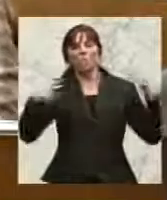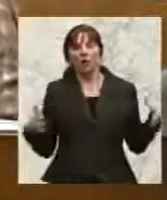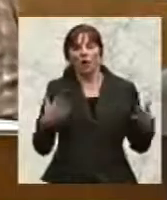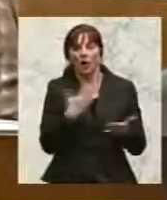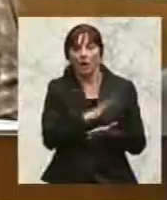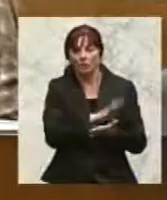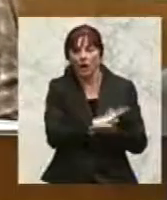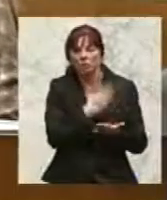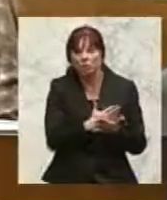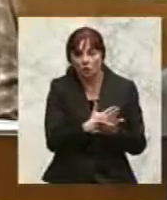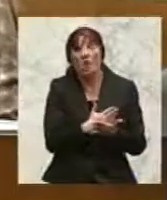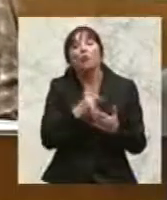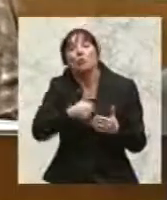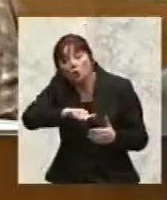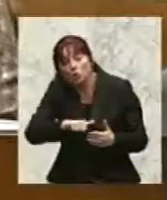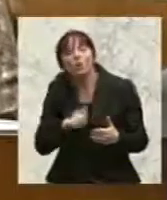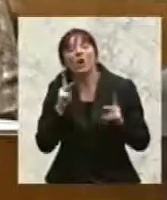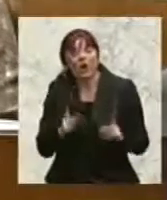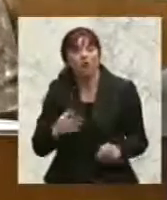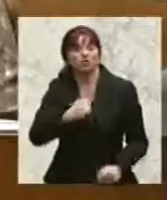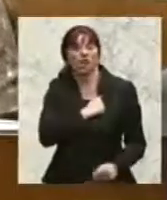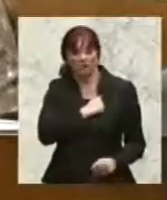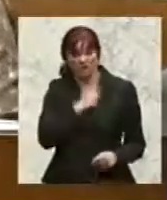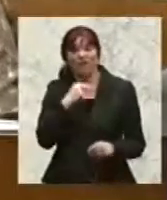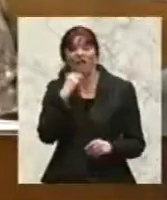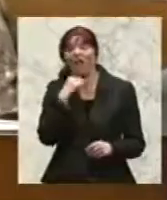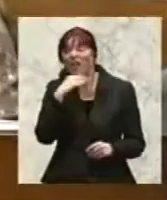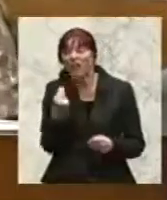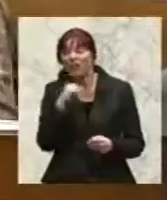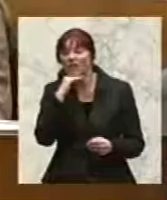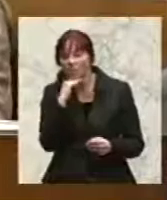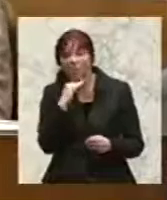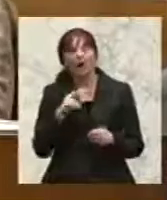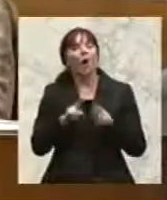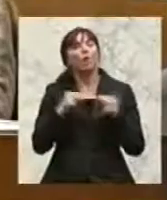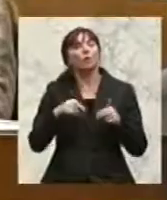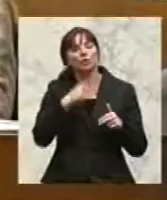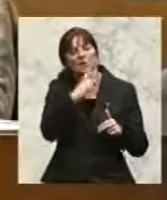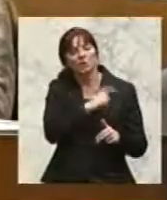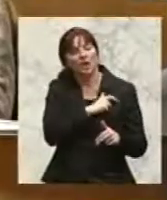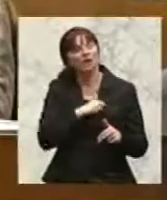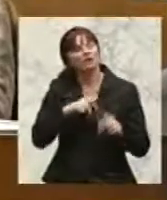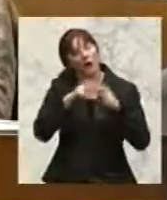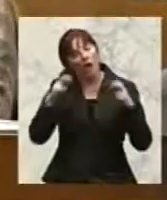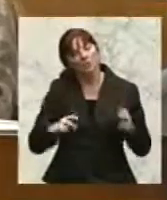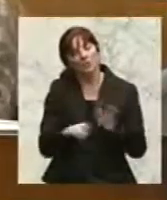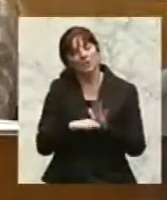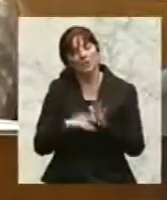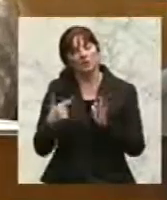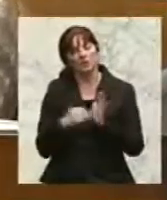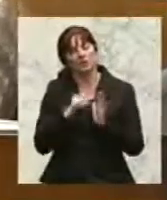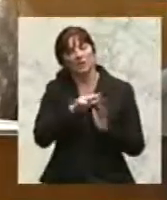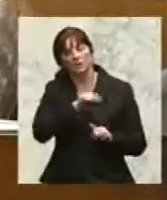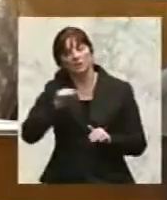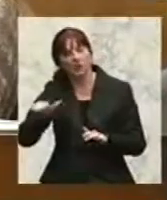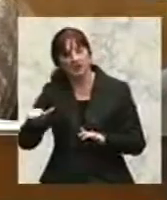in Zukunft bewältigen kann. Wenn das Bundesfinanzrahmengesetz 2013 bis 2016 und das Bundesfinanzgesetz 2013